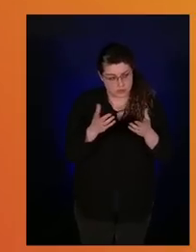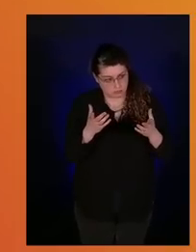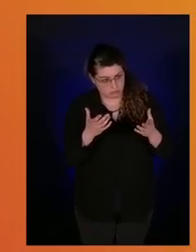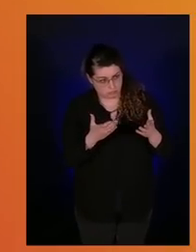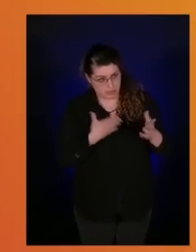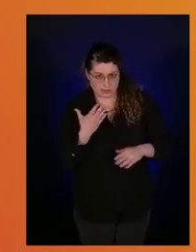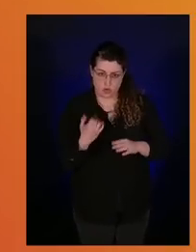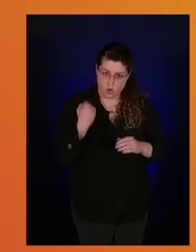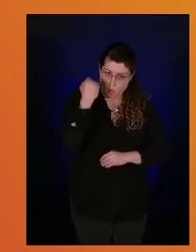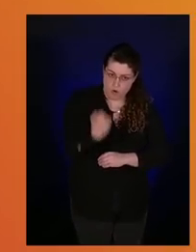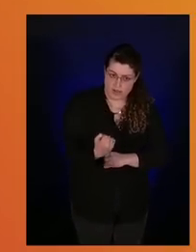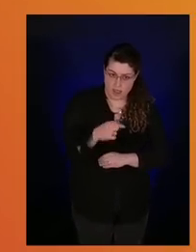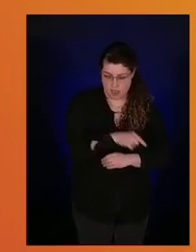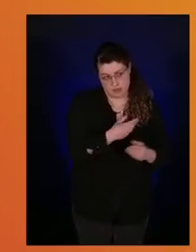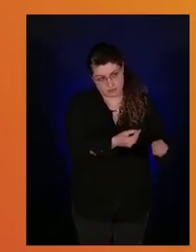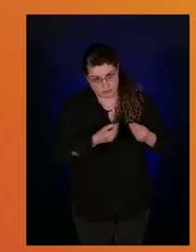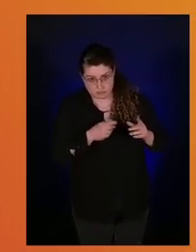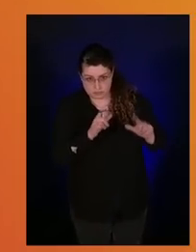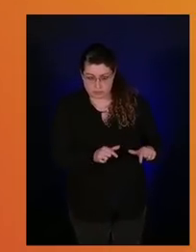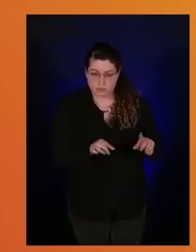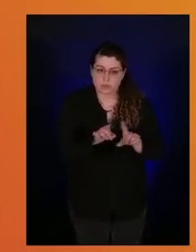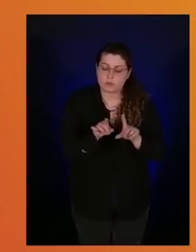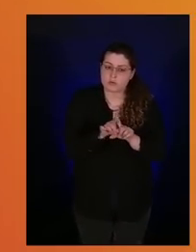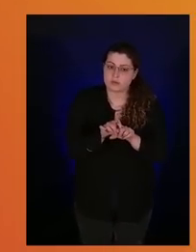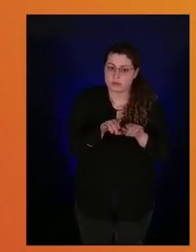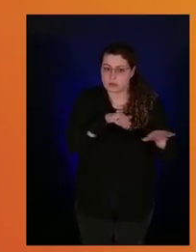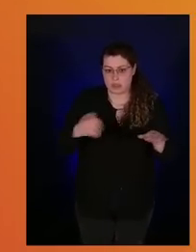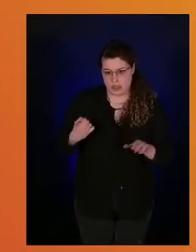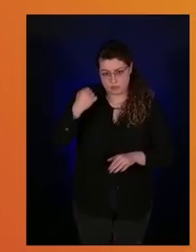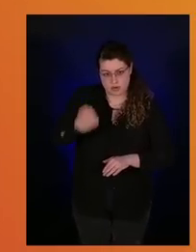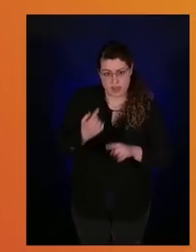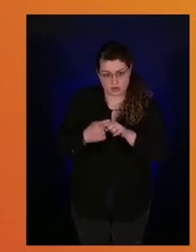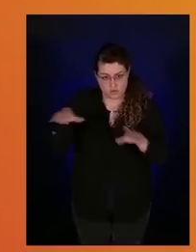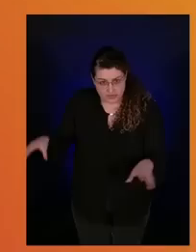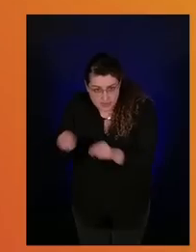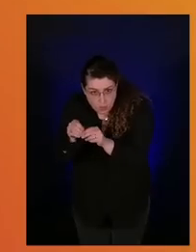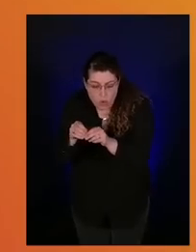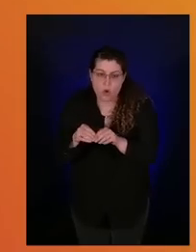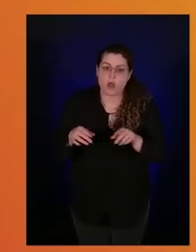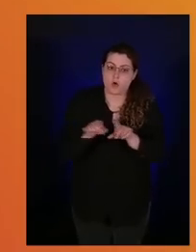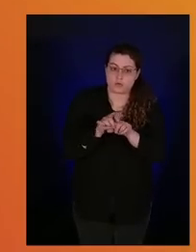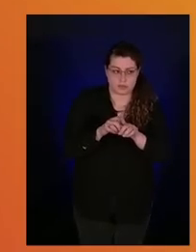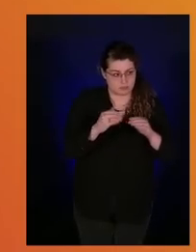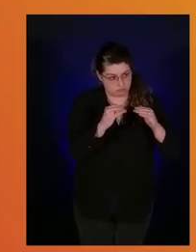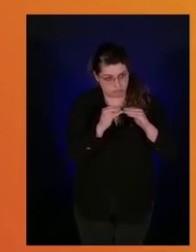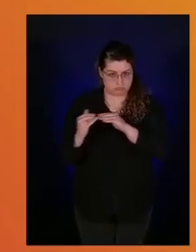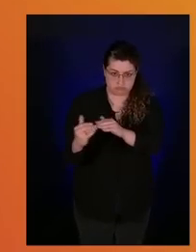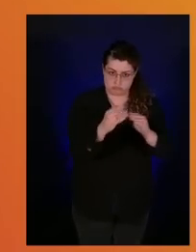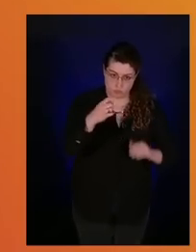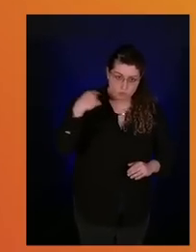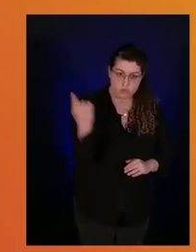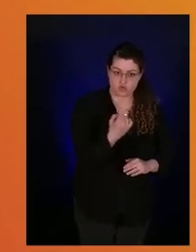syndicale, contribuer à la rigueur de gestion des moyens confédéraux, assurer un traitement égal pour tous,